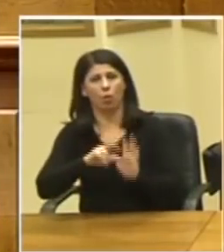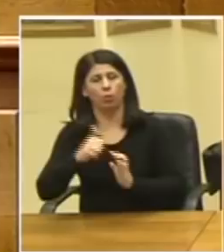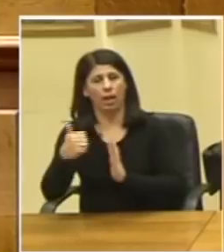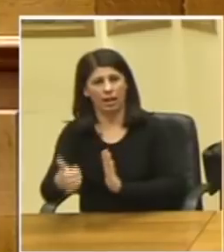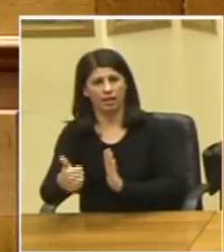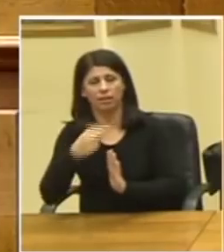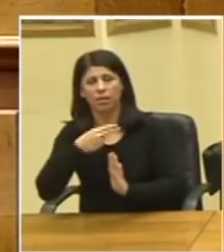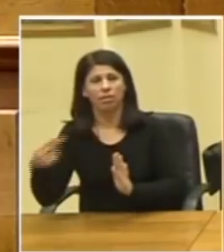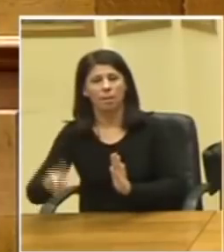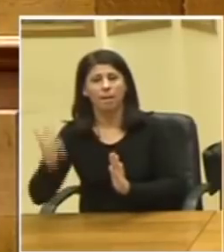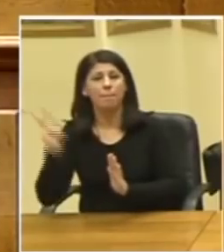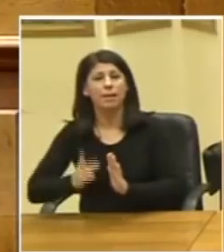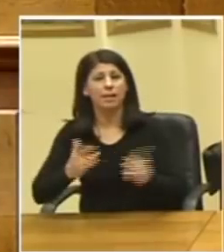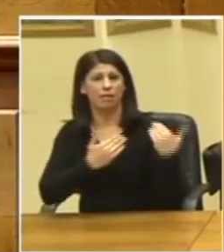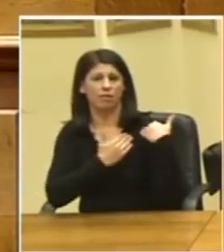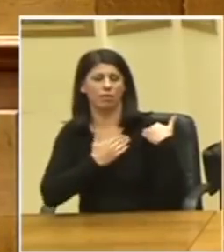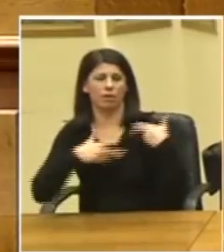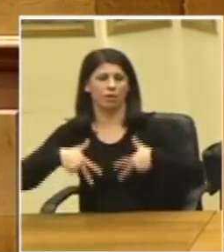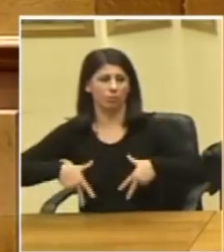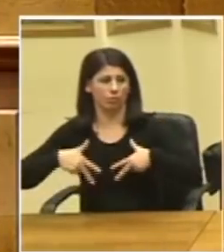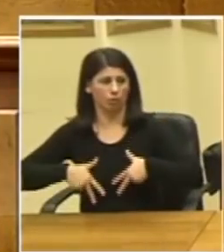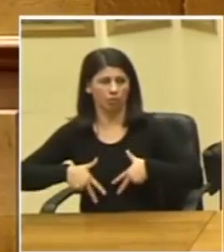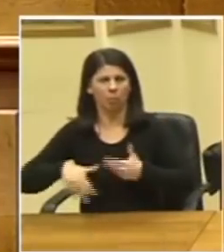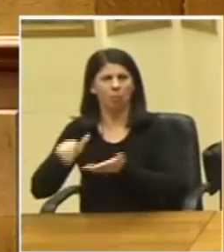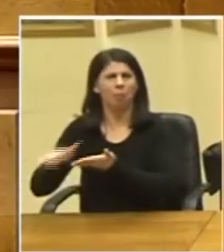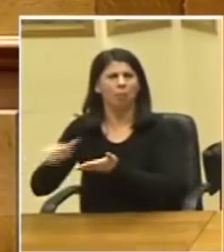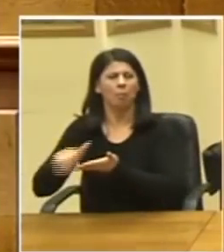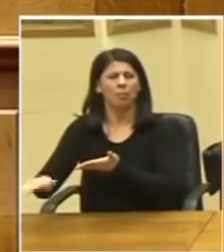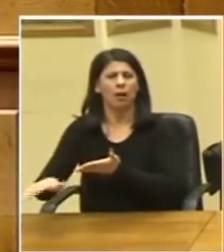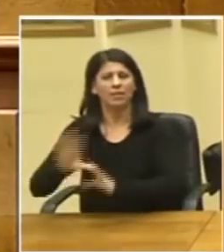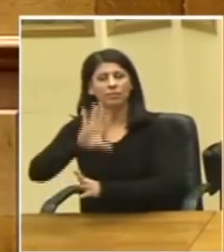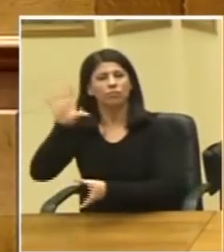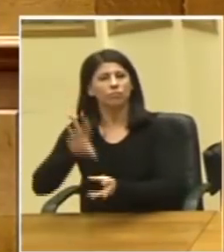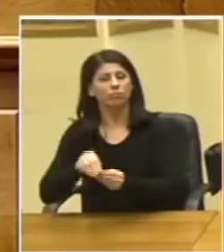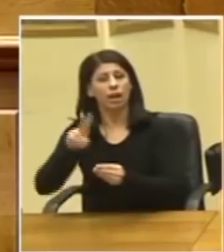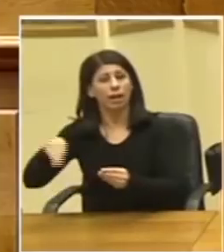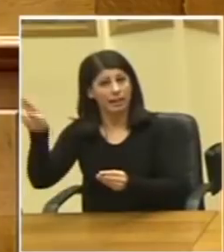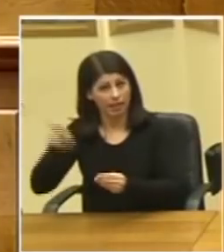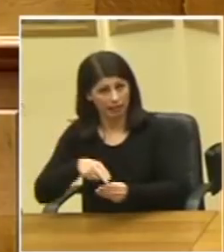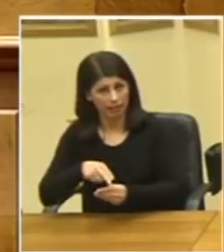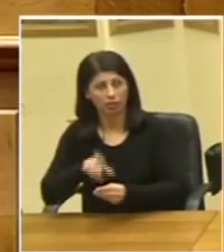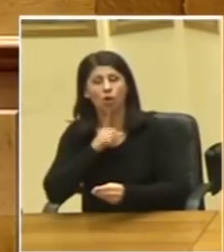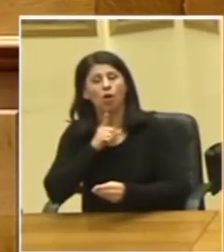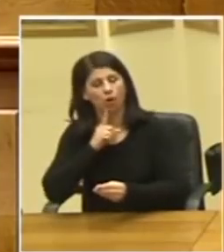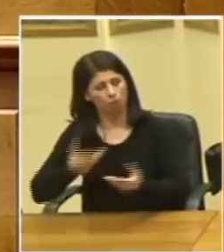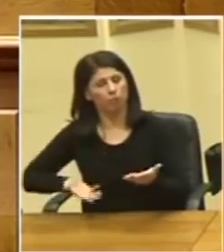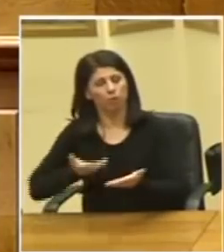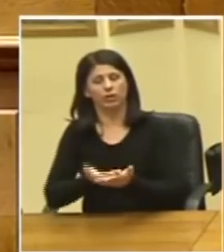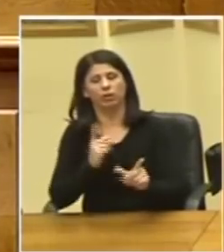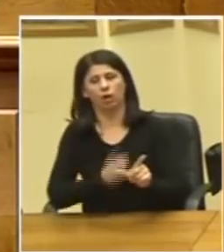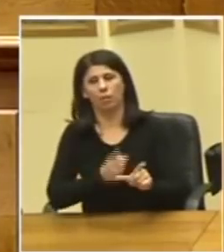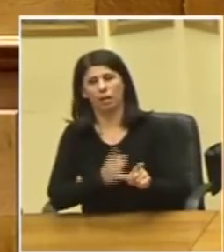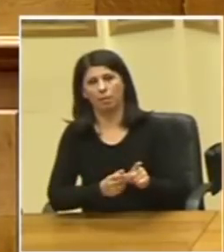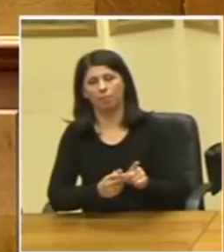την ποινική ευθύνη υπουργών, μακριά από τη συνολική κατάργησή του όπως προτείνει το